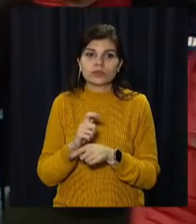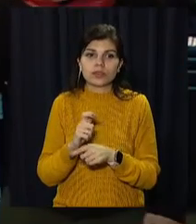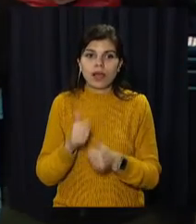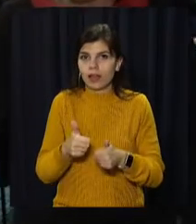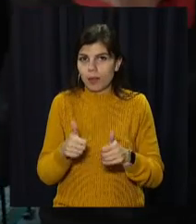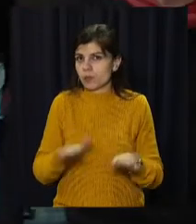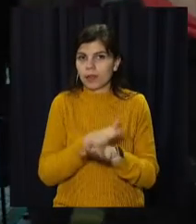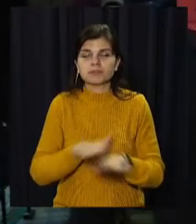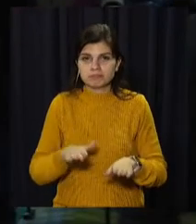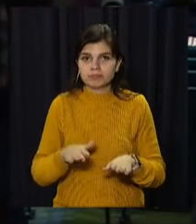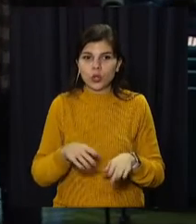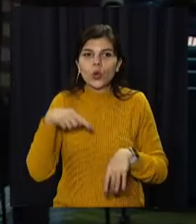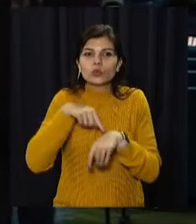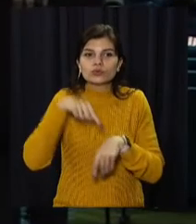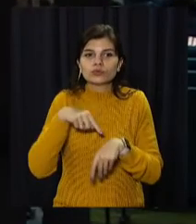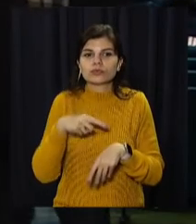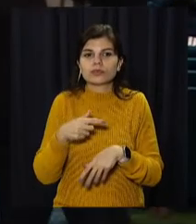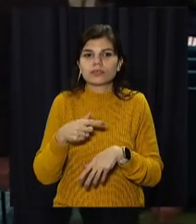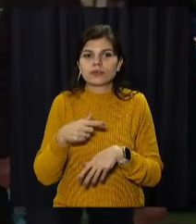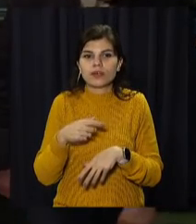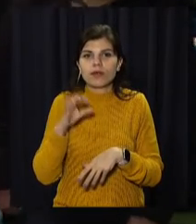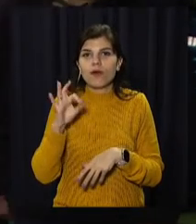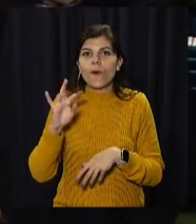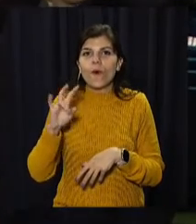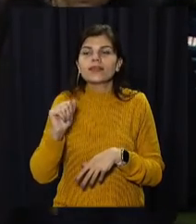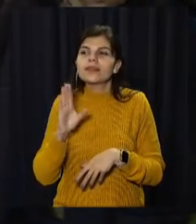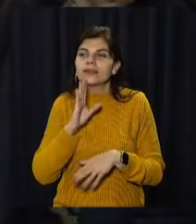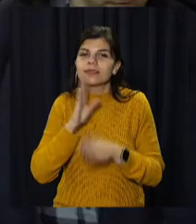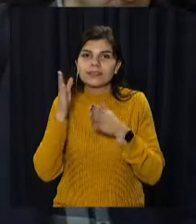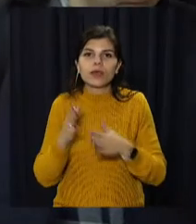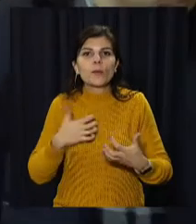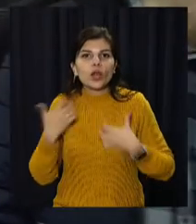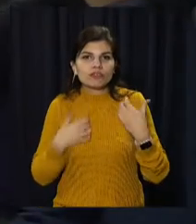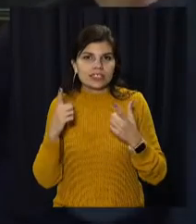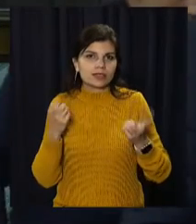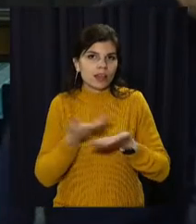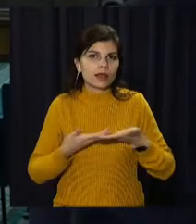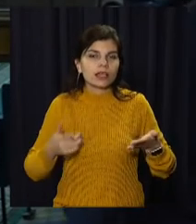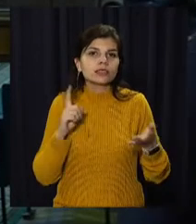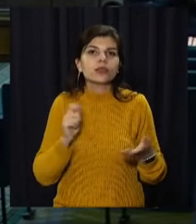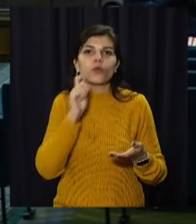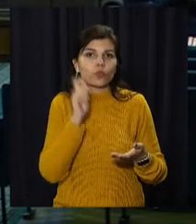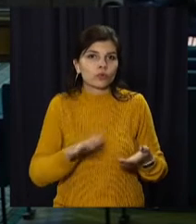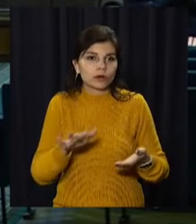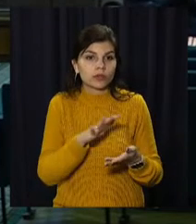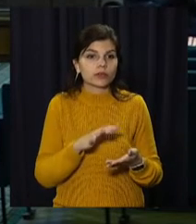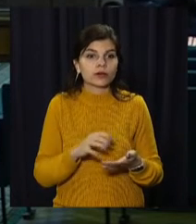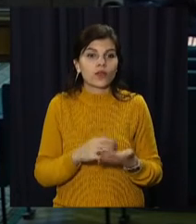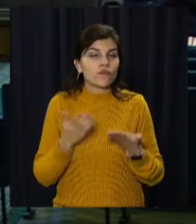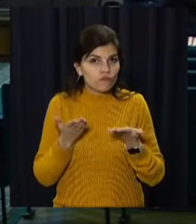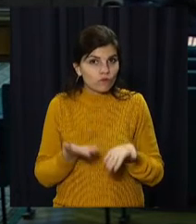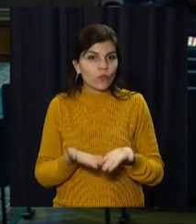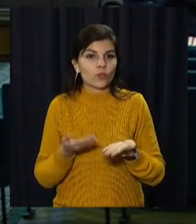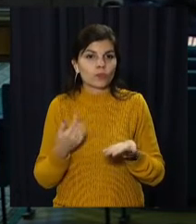дуже переживає за нас, взагалі за Україну. От, і мені дуже було приємно її пісні слухати.